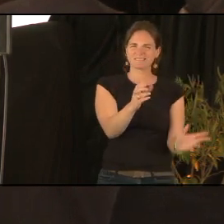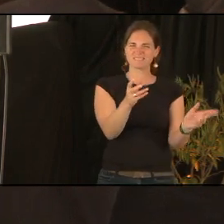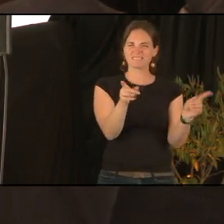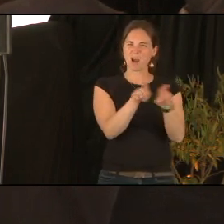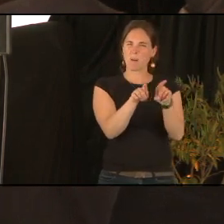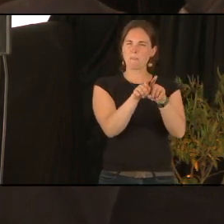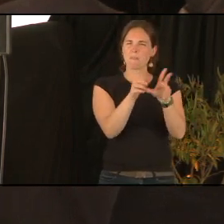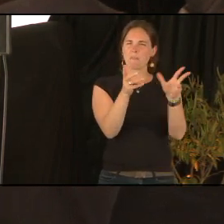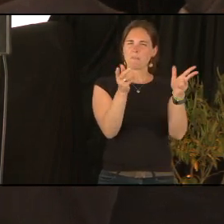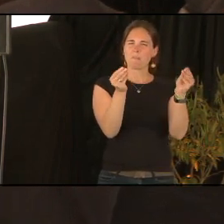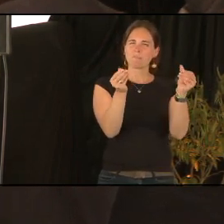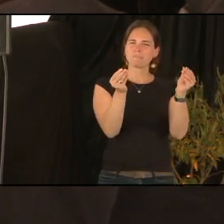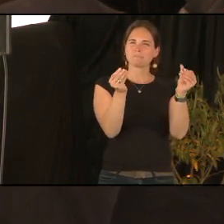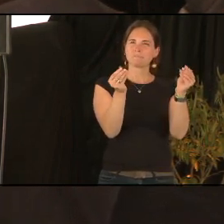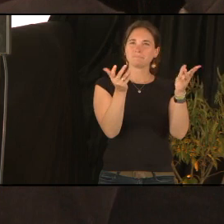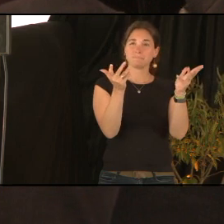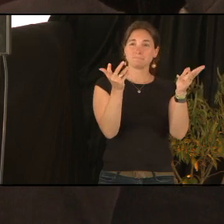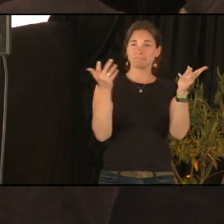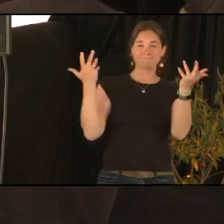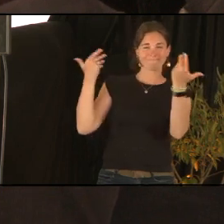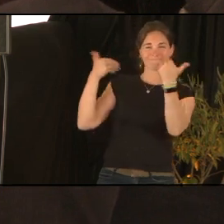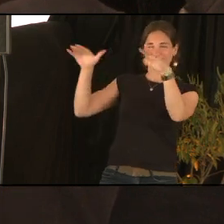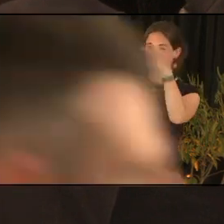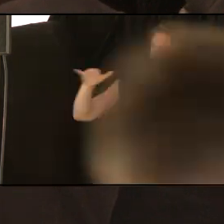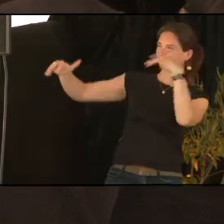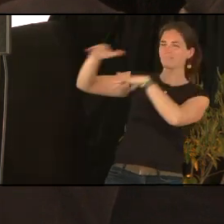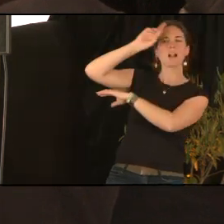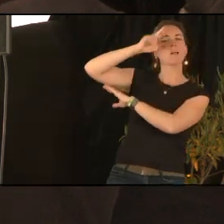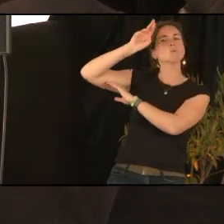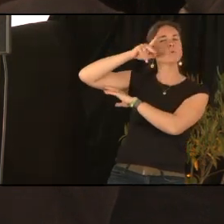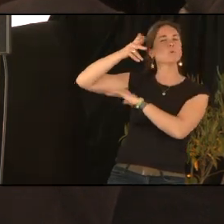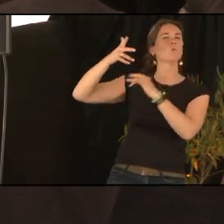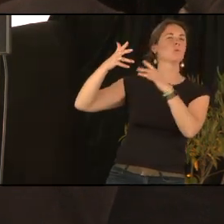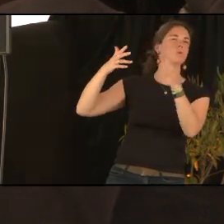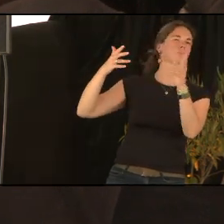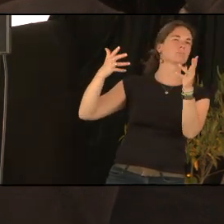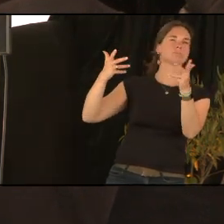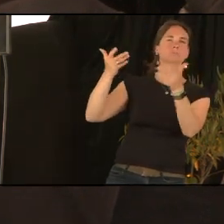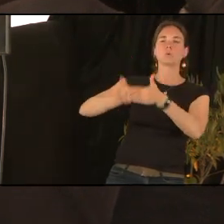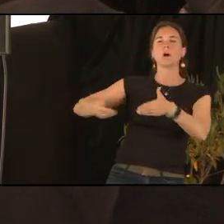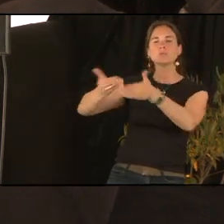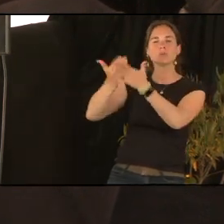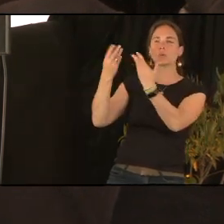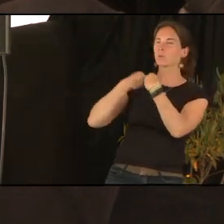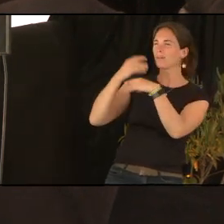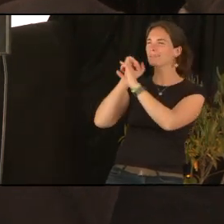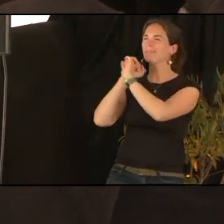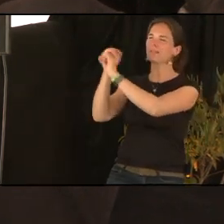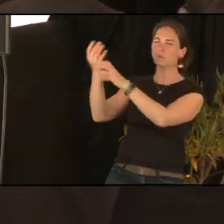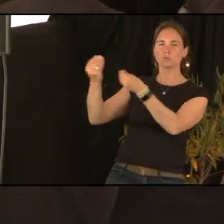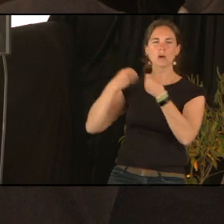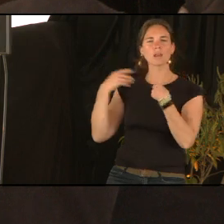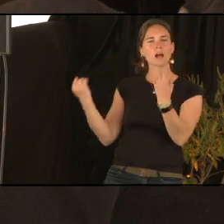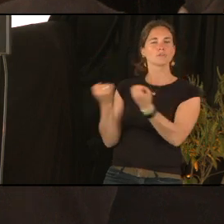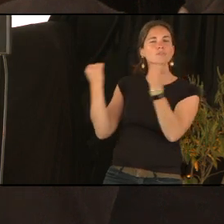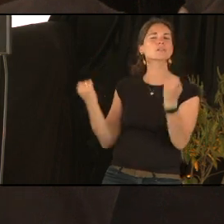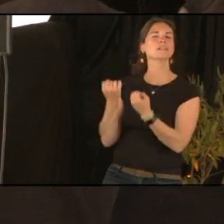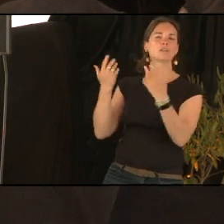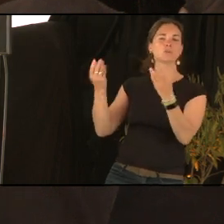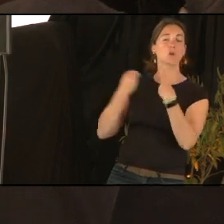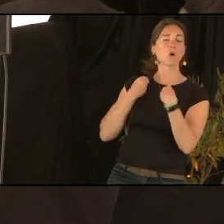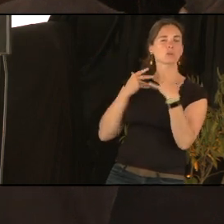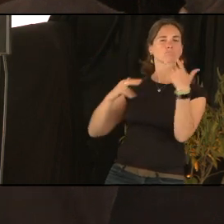nécessairement implique d'être débarrassé de tout ce qui habituellement dans la civilisation nous tient et nous comment